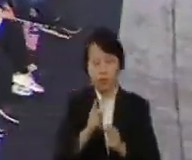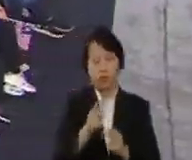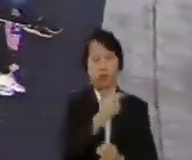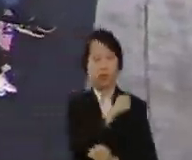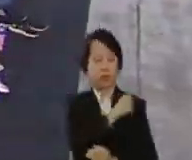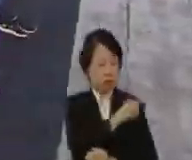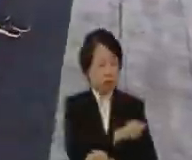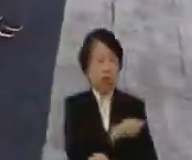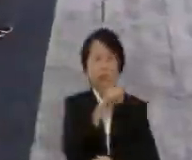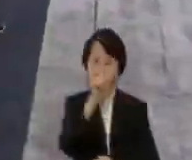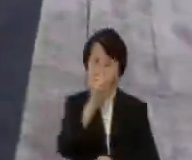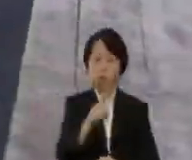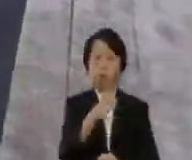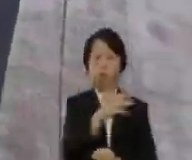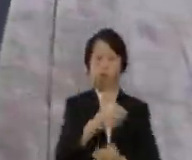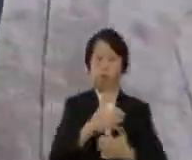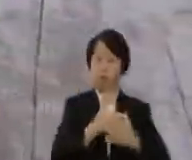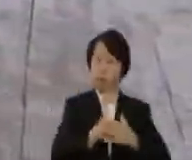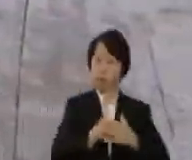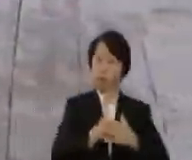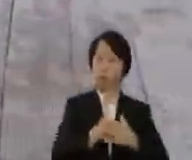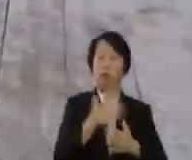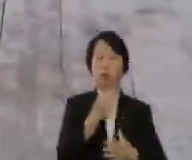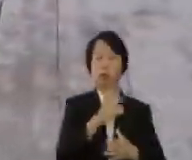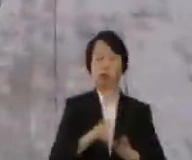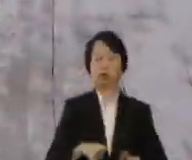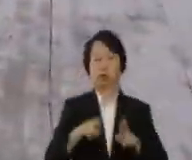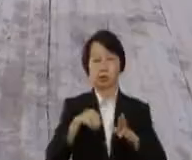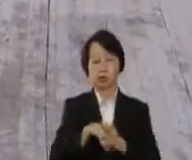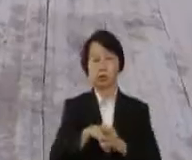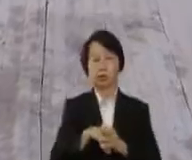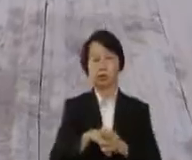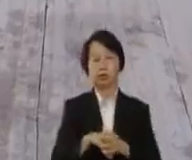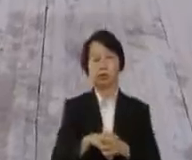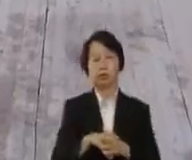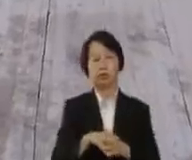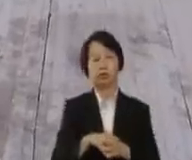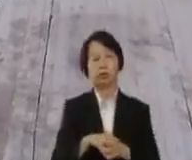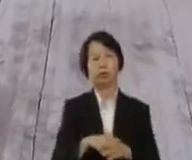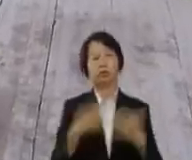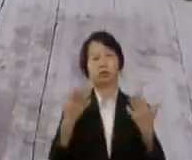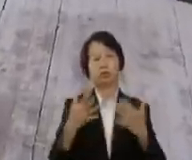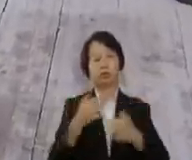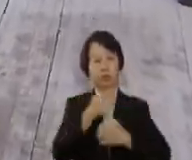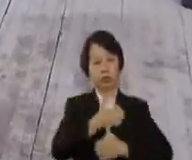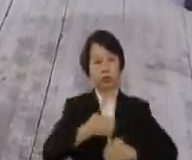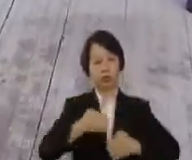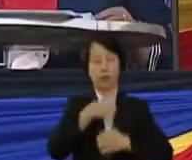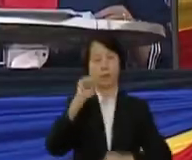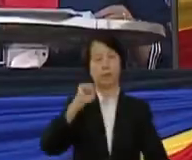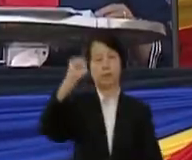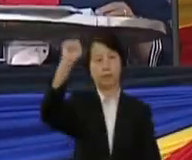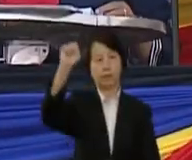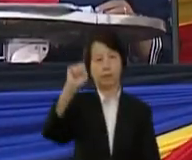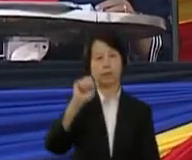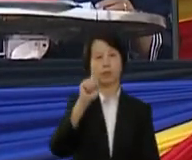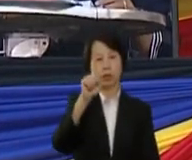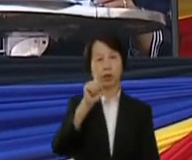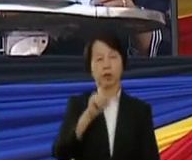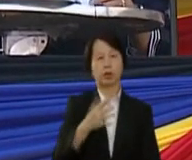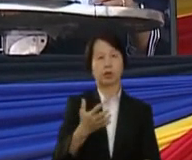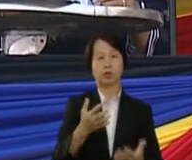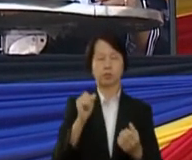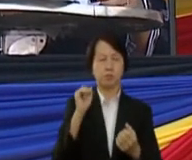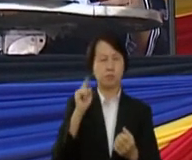tenaga, bahkan jiwa dan raga jua. Mengecapi kemerdekaan merupakan hadiah